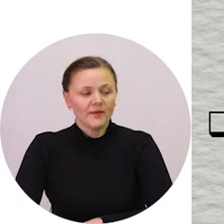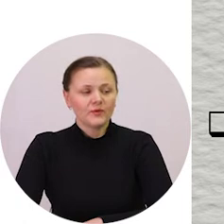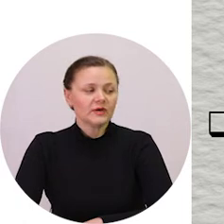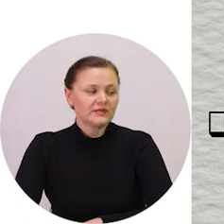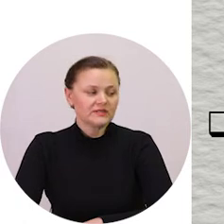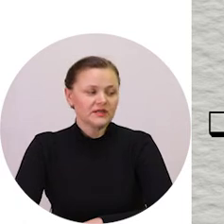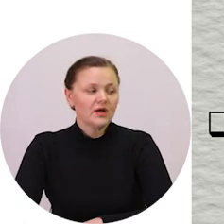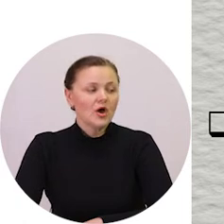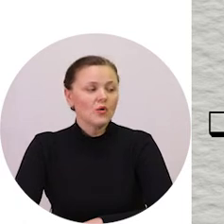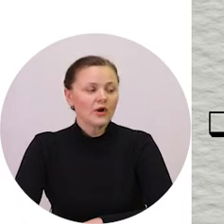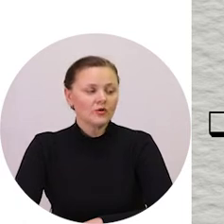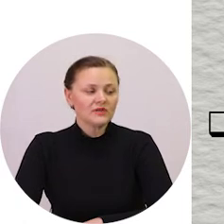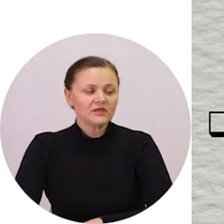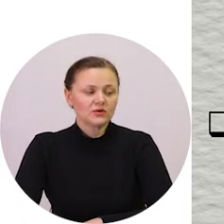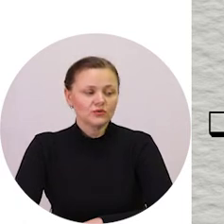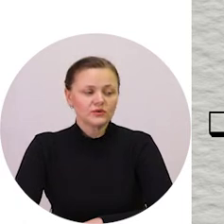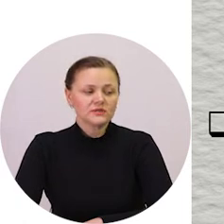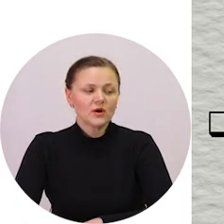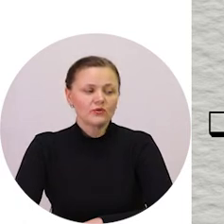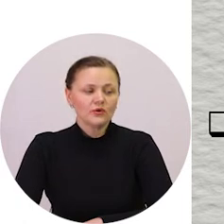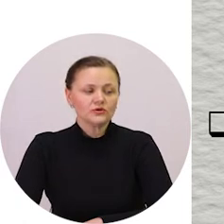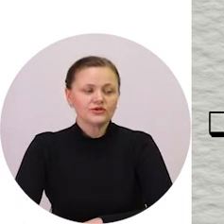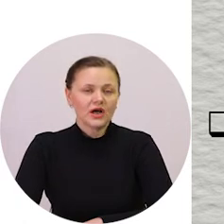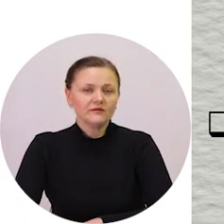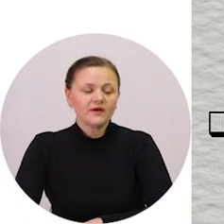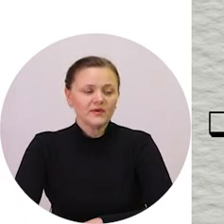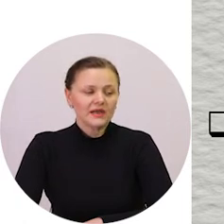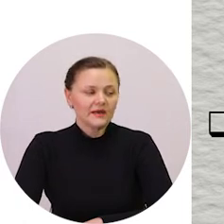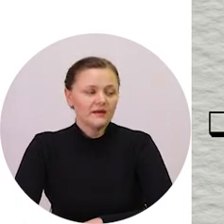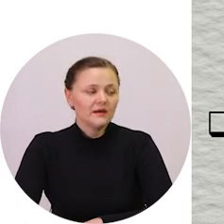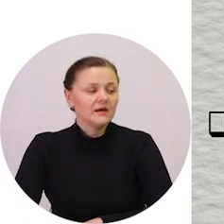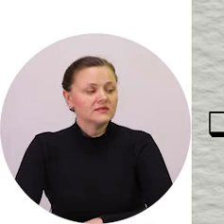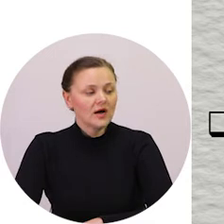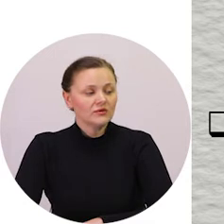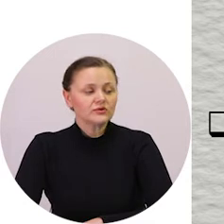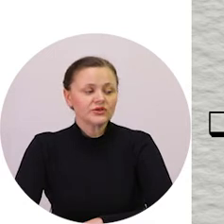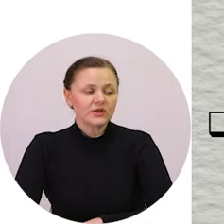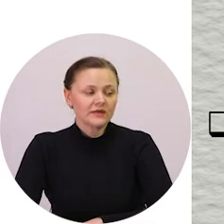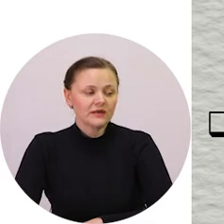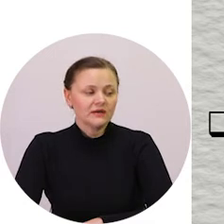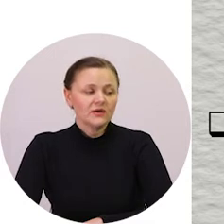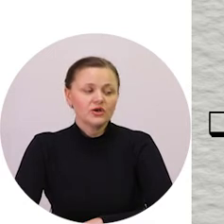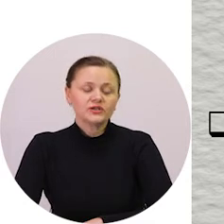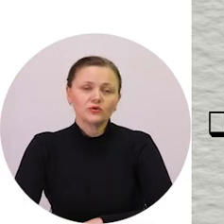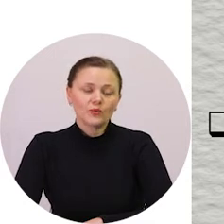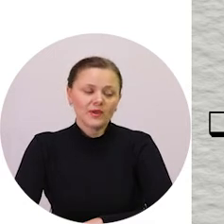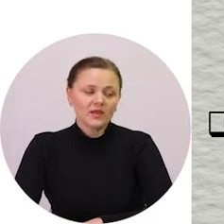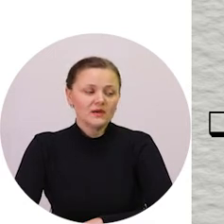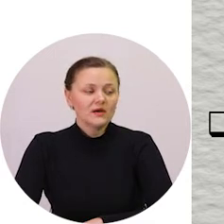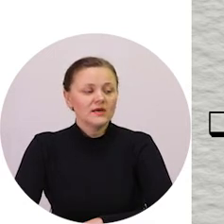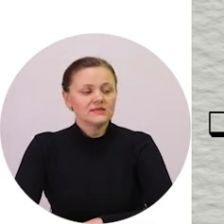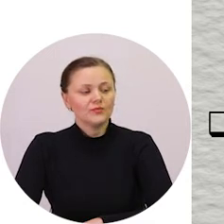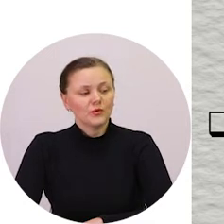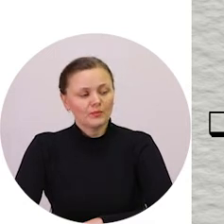prin faptul că dețin un anumit statut sau un rol social în familie sau în societate. Sunt